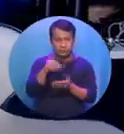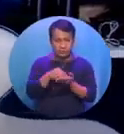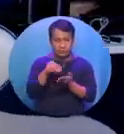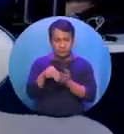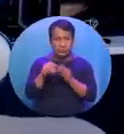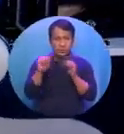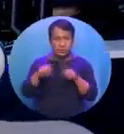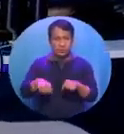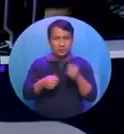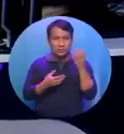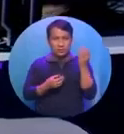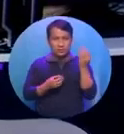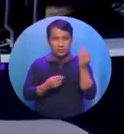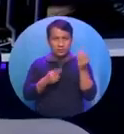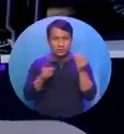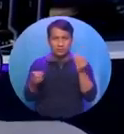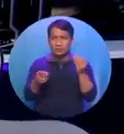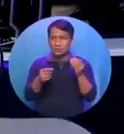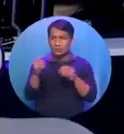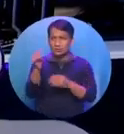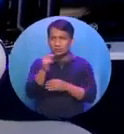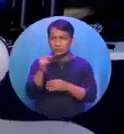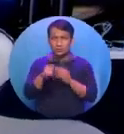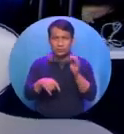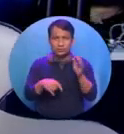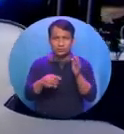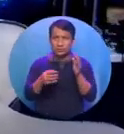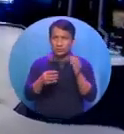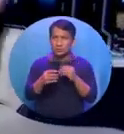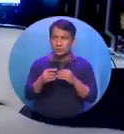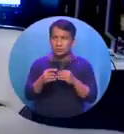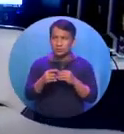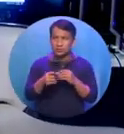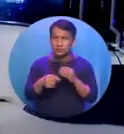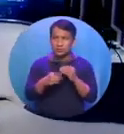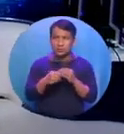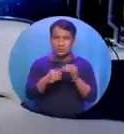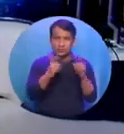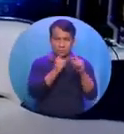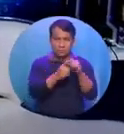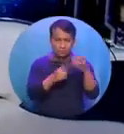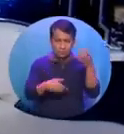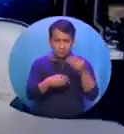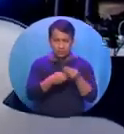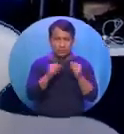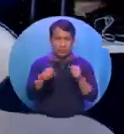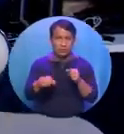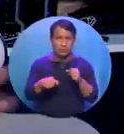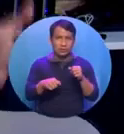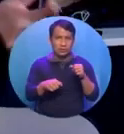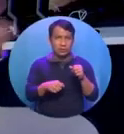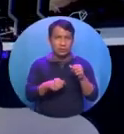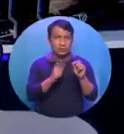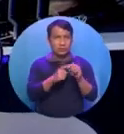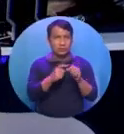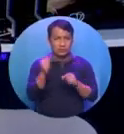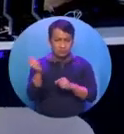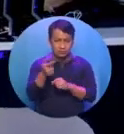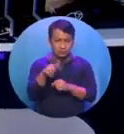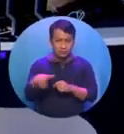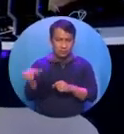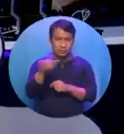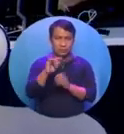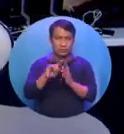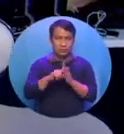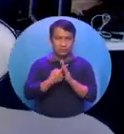kayong maging updated sa mga latest videos ni Idol sa kanyang YouTube. Mag-subscribe na kayo! Click the bell button at select all!